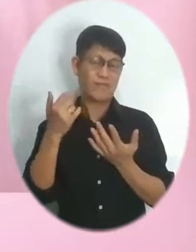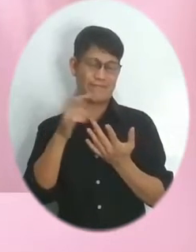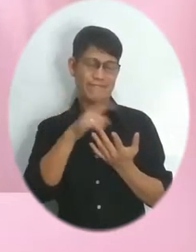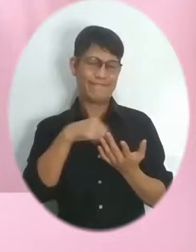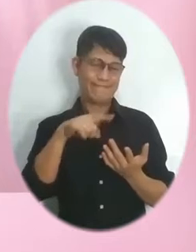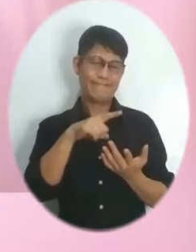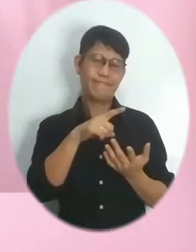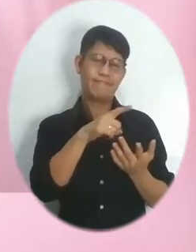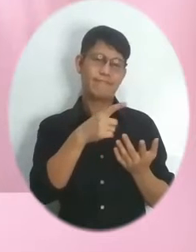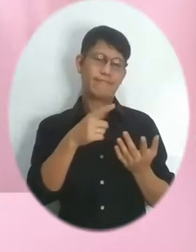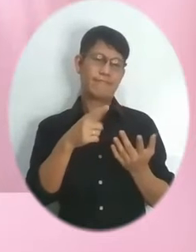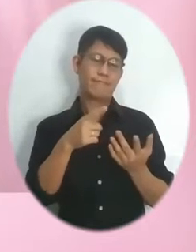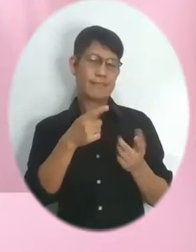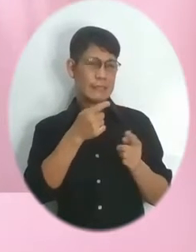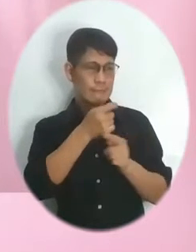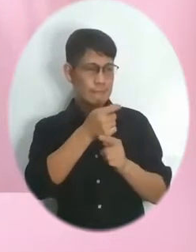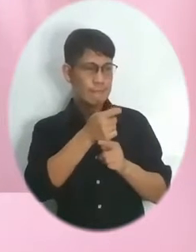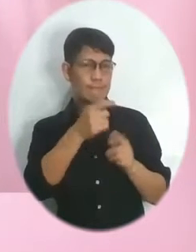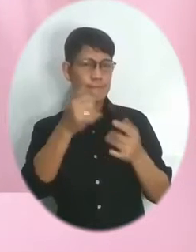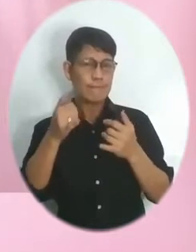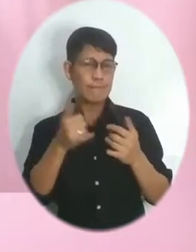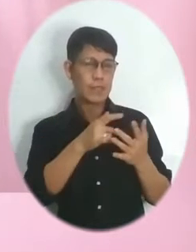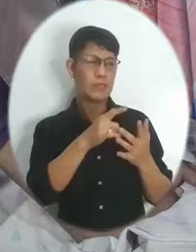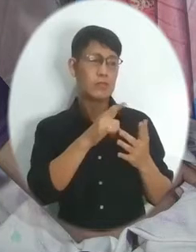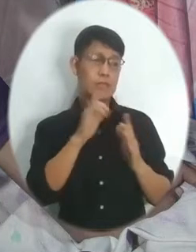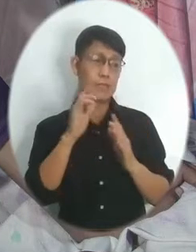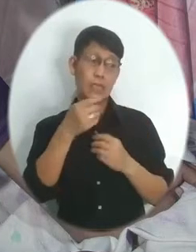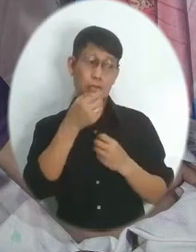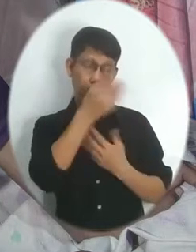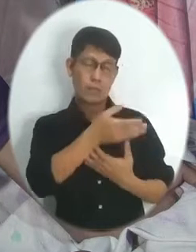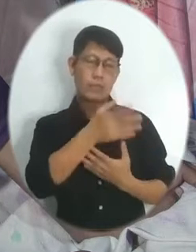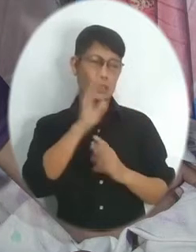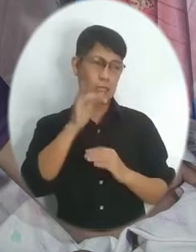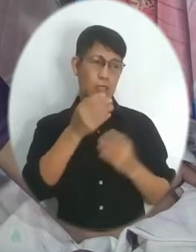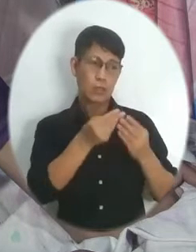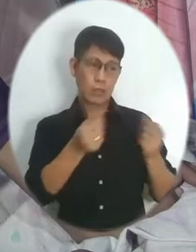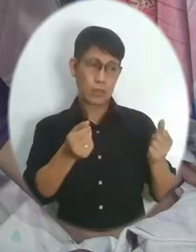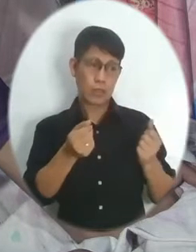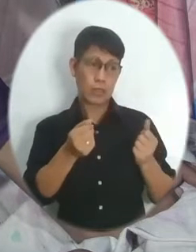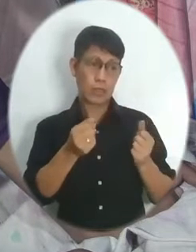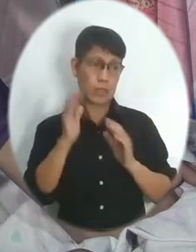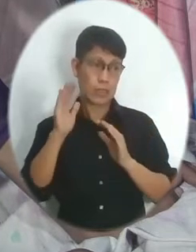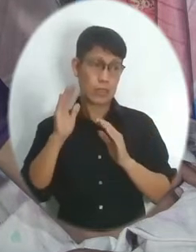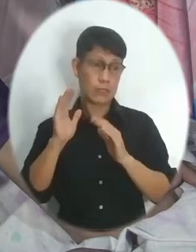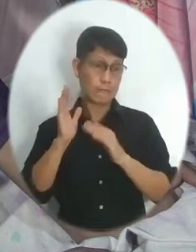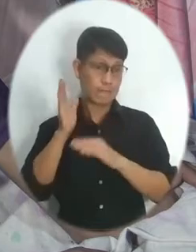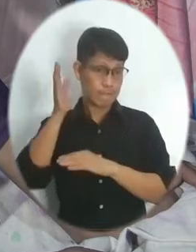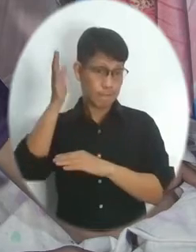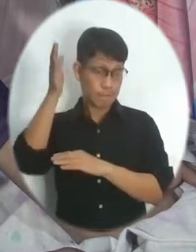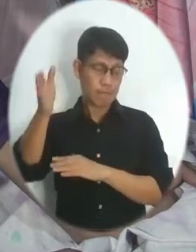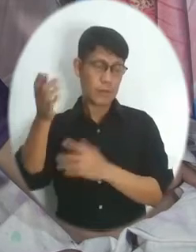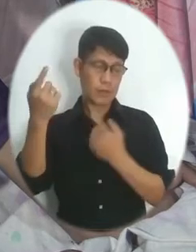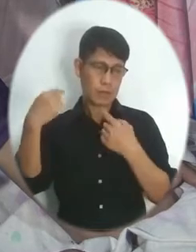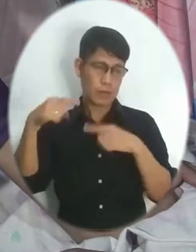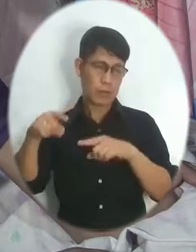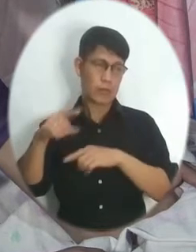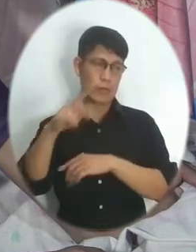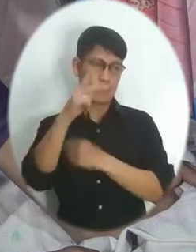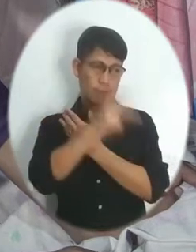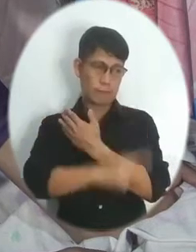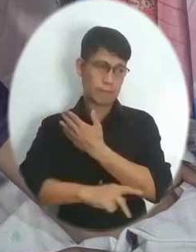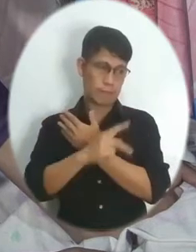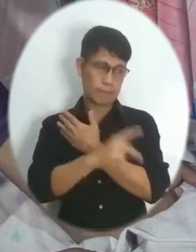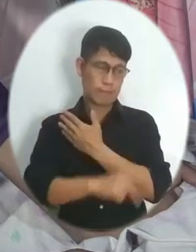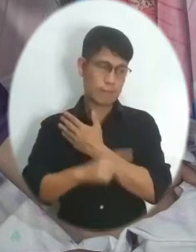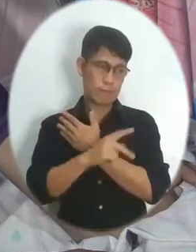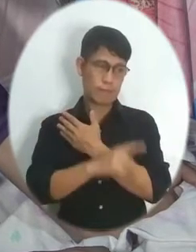biruan. Gano'n na, pagaling ka na kasi balang araw pupunta tayo sa probinsya, binata ka